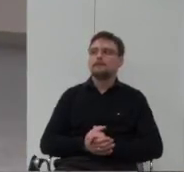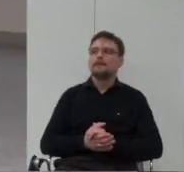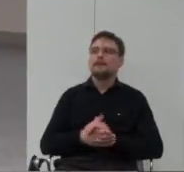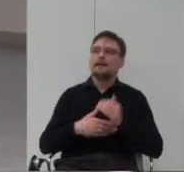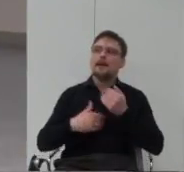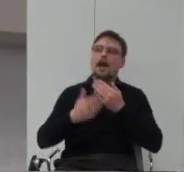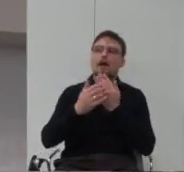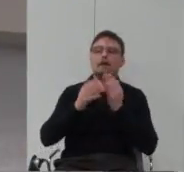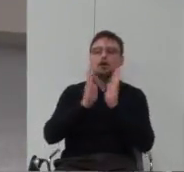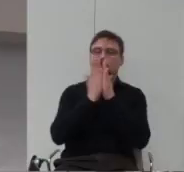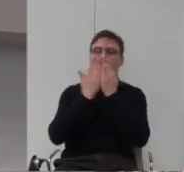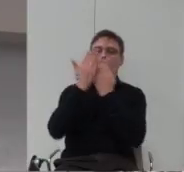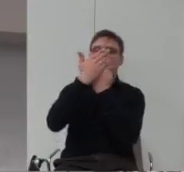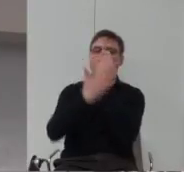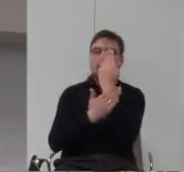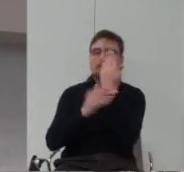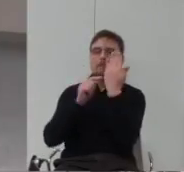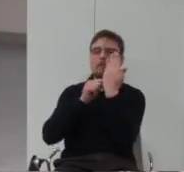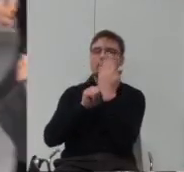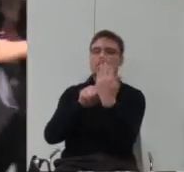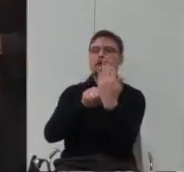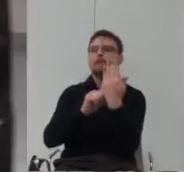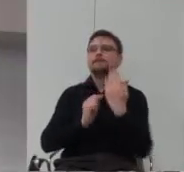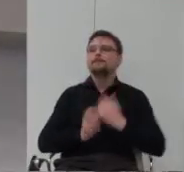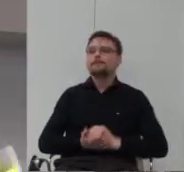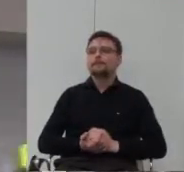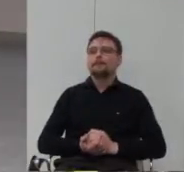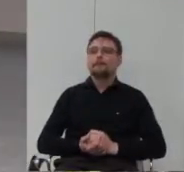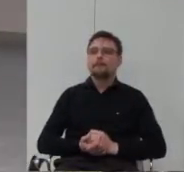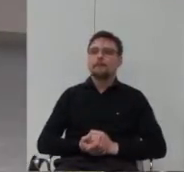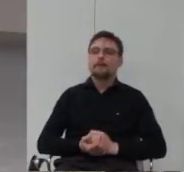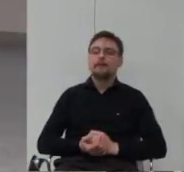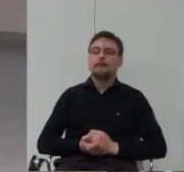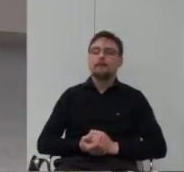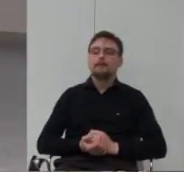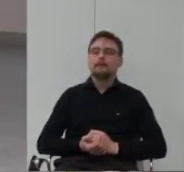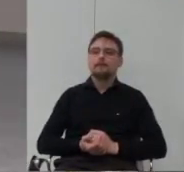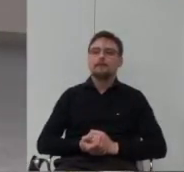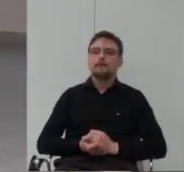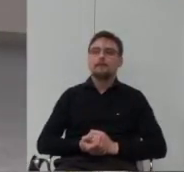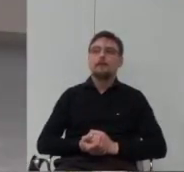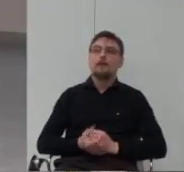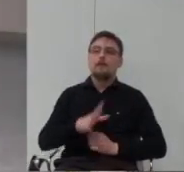unijnej. To pokazuję specjalnie okładkę, bo